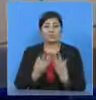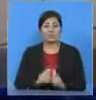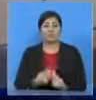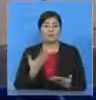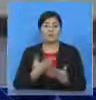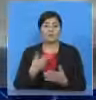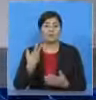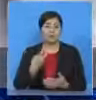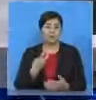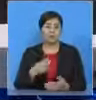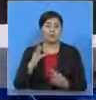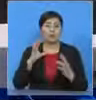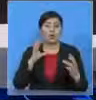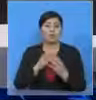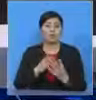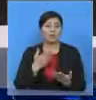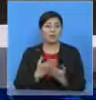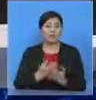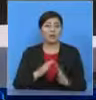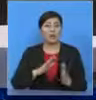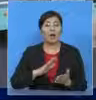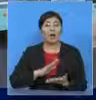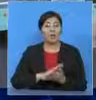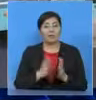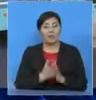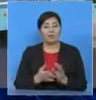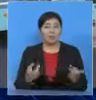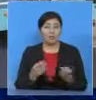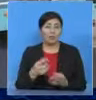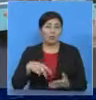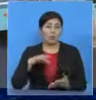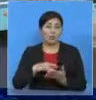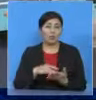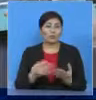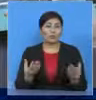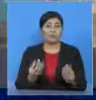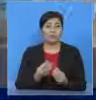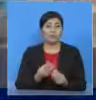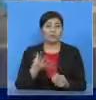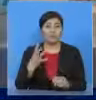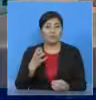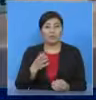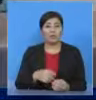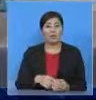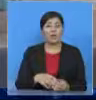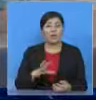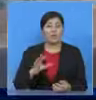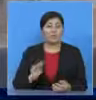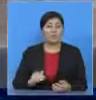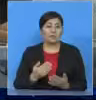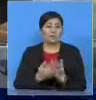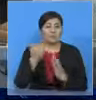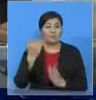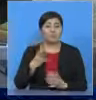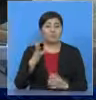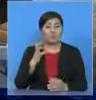выходит около 200 автобусов, хотя по договору их численность на город, имеющий почти что полумиллионное население, должно